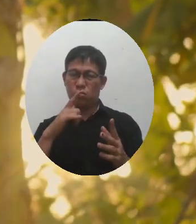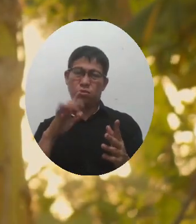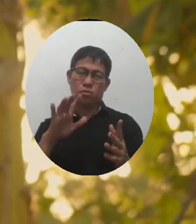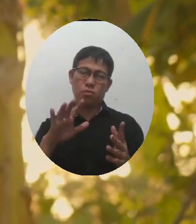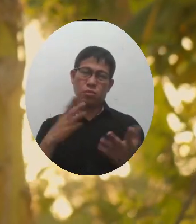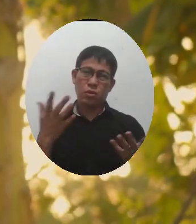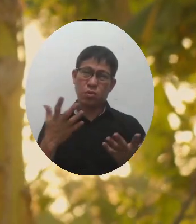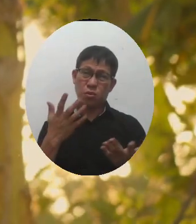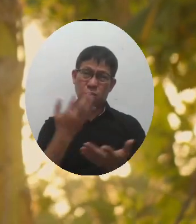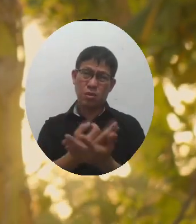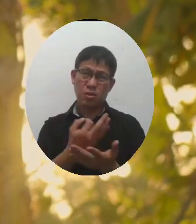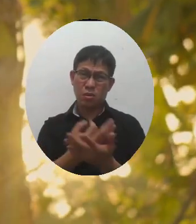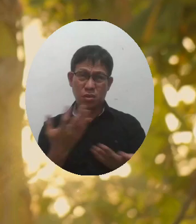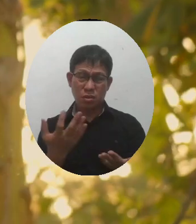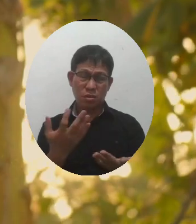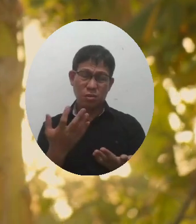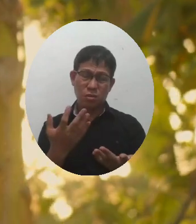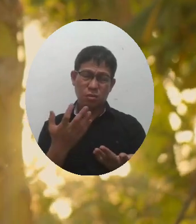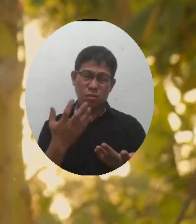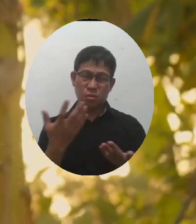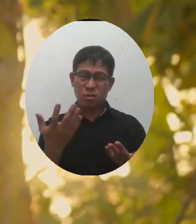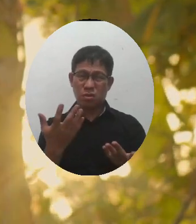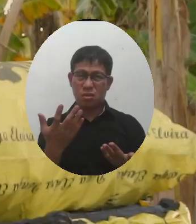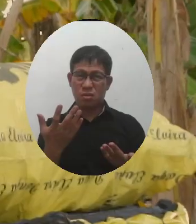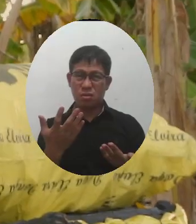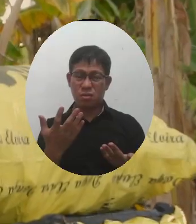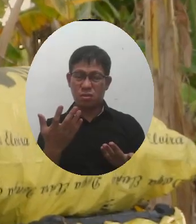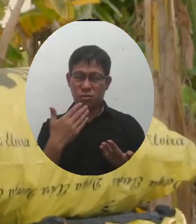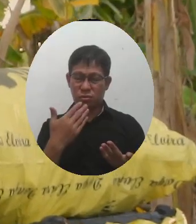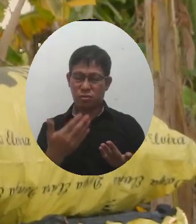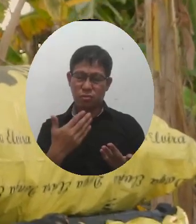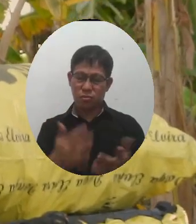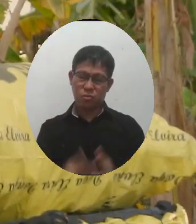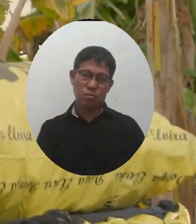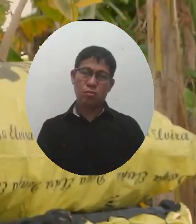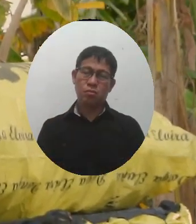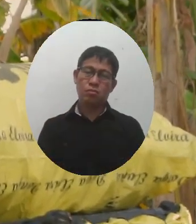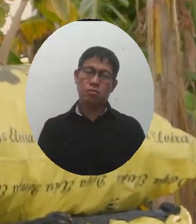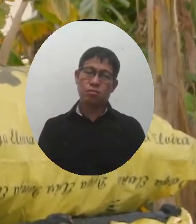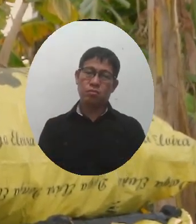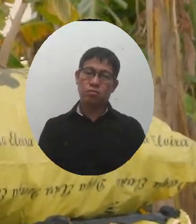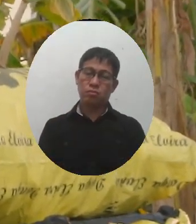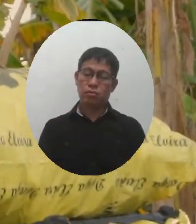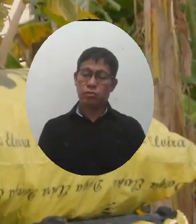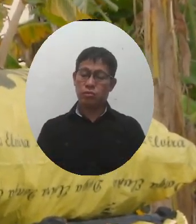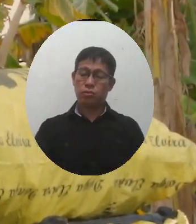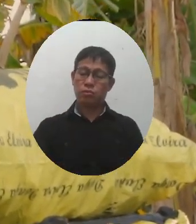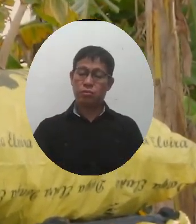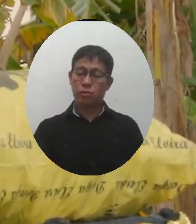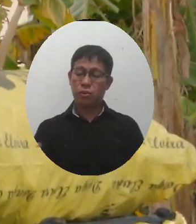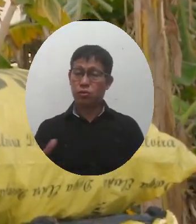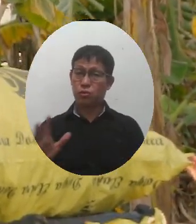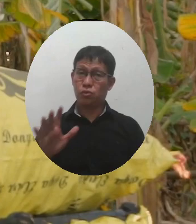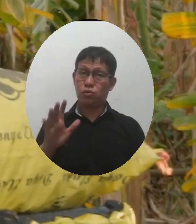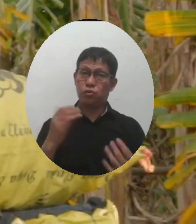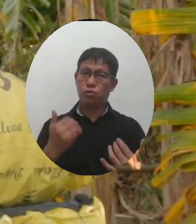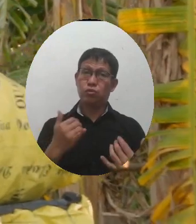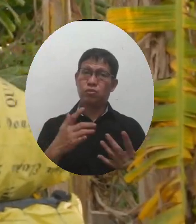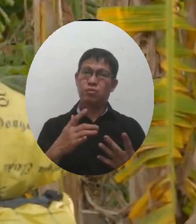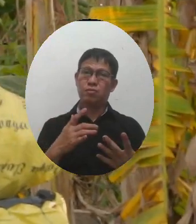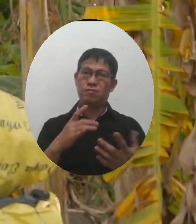Kasi sana kukuha na. Gagastahin niya. Buti nga, nasakop nung inayos ko yata yung